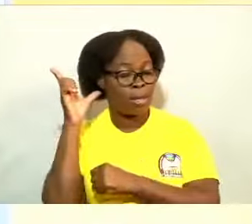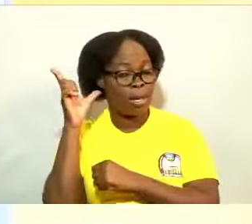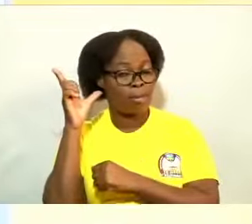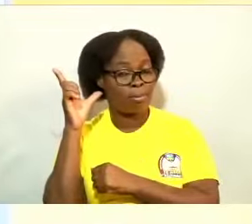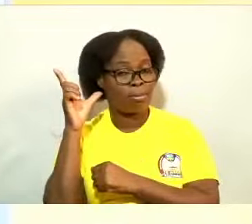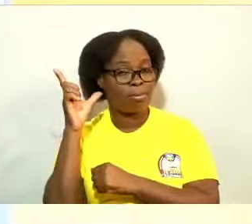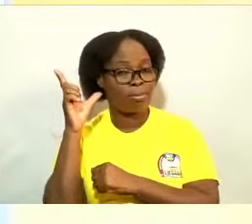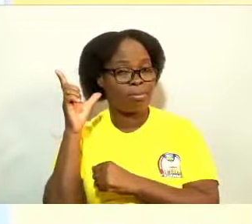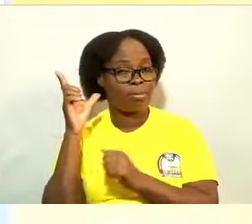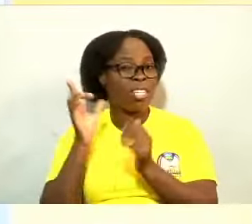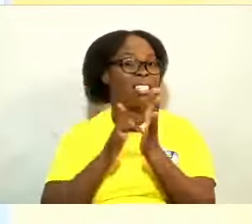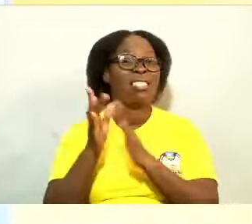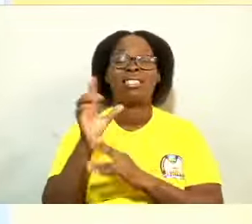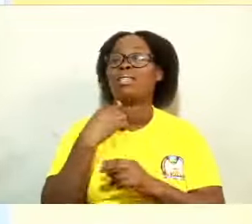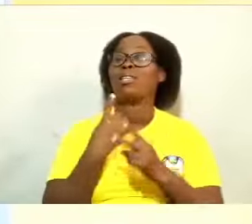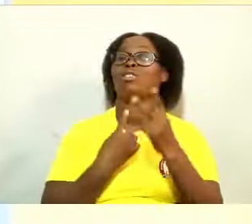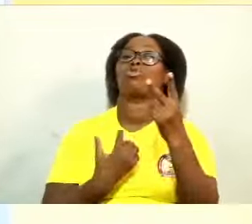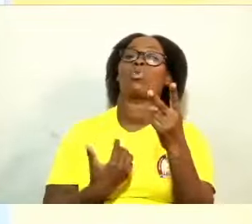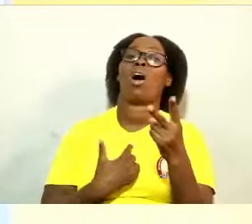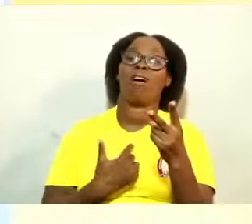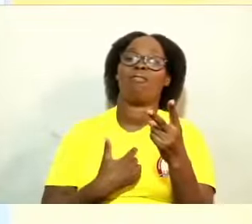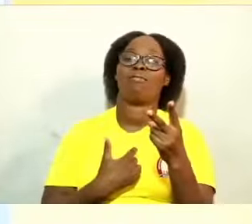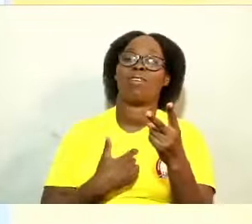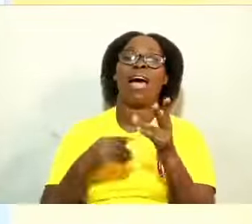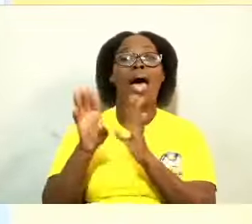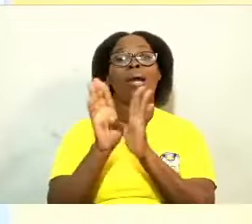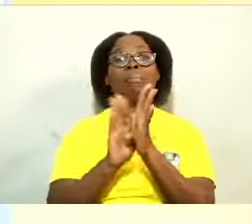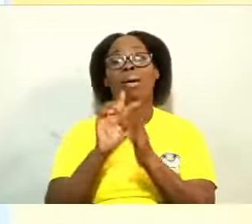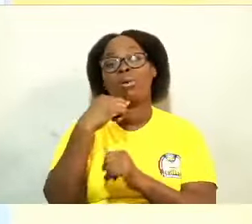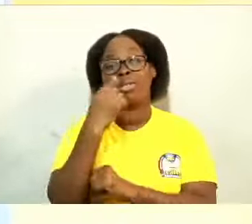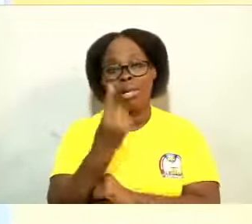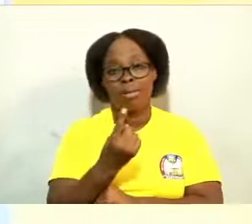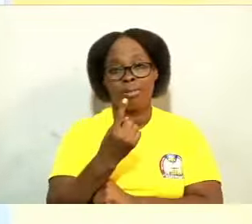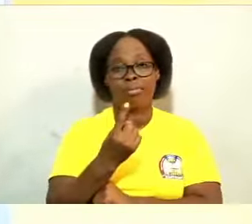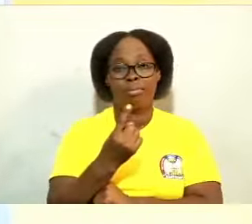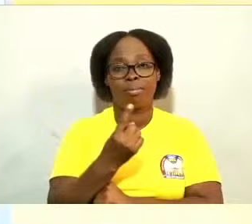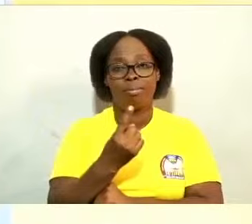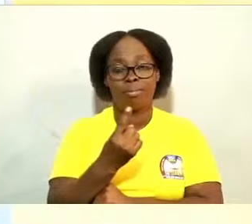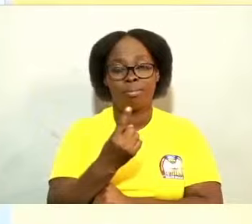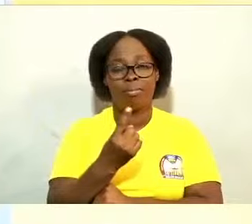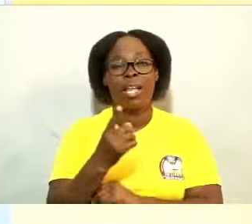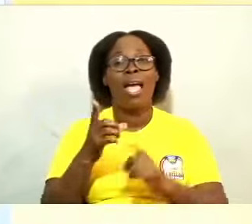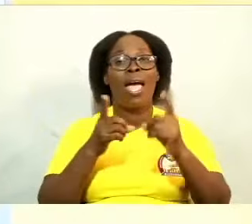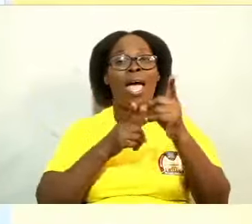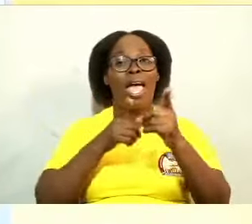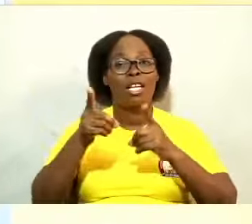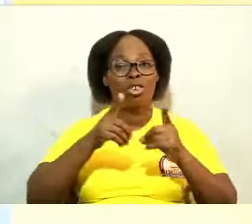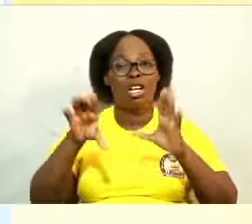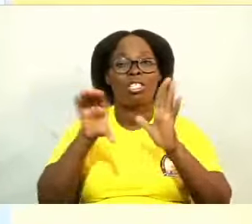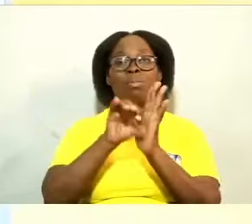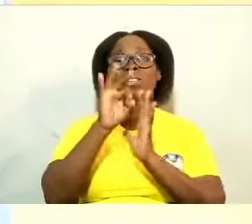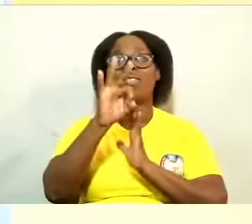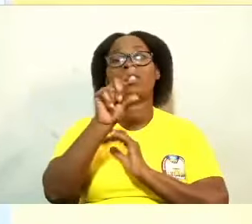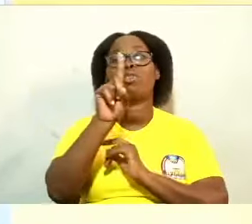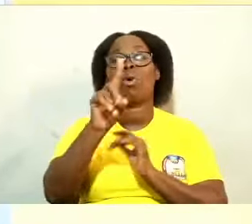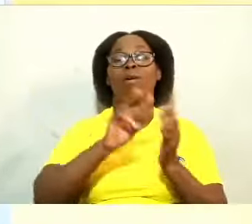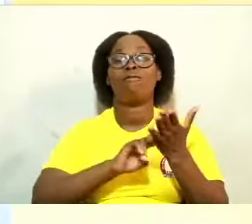yeye ametuambia ni mbili. Na Biblia inasema, Kutoka